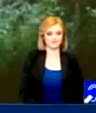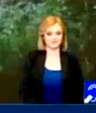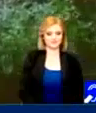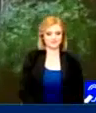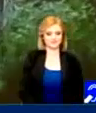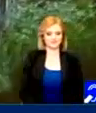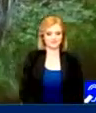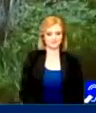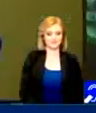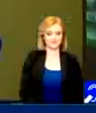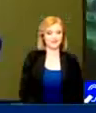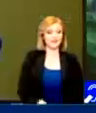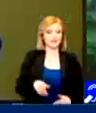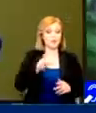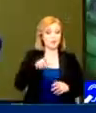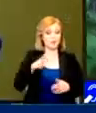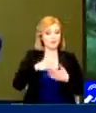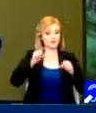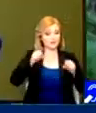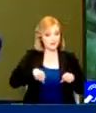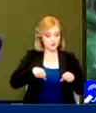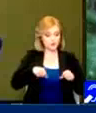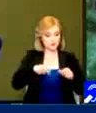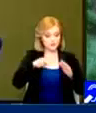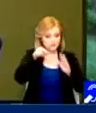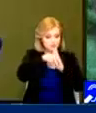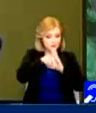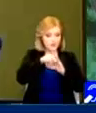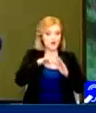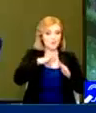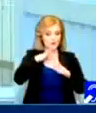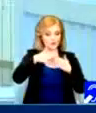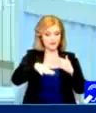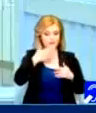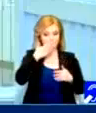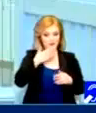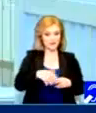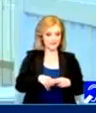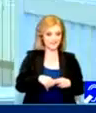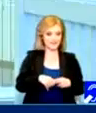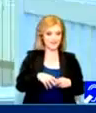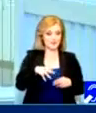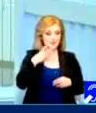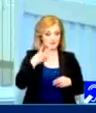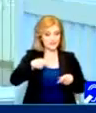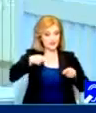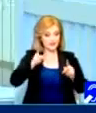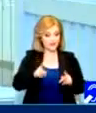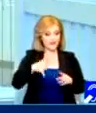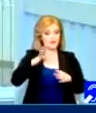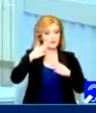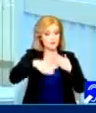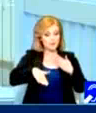atâtea etape științifice. Mai mult, omul poate pătrunde în universul senzorial al câinilor. Really beginning to see how dogs